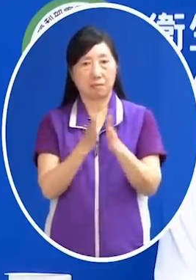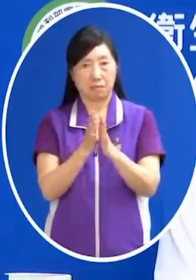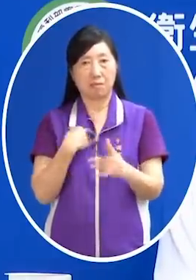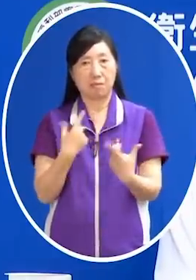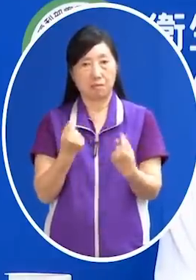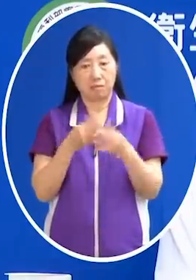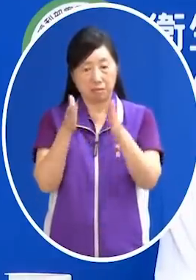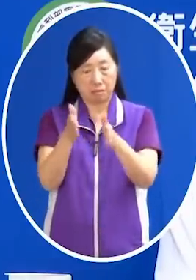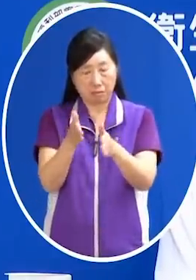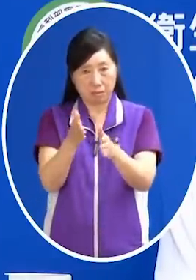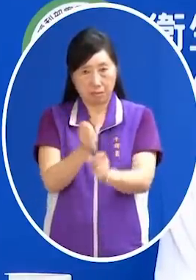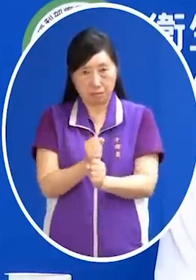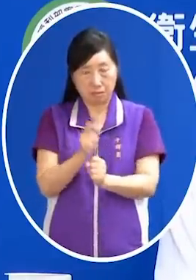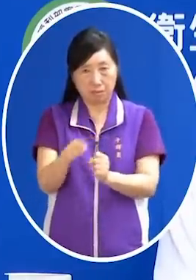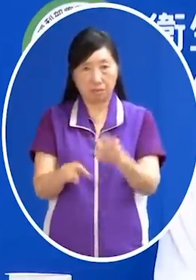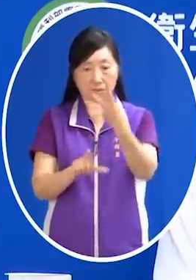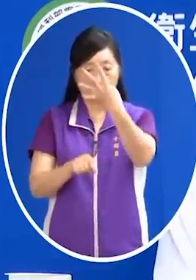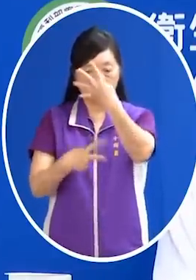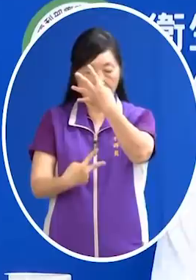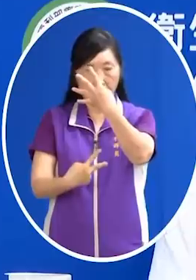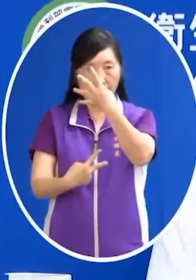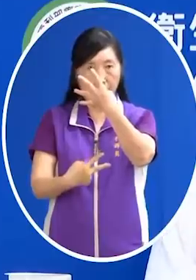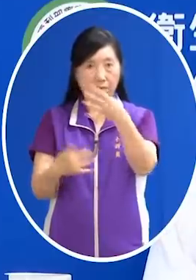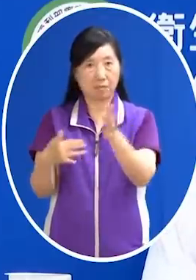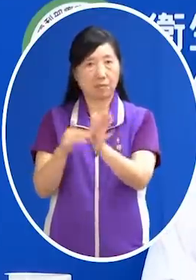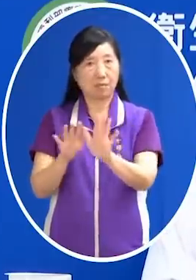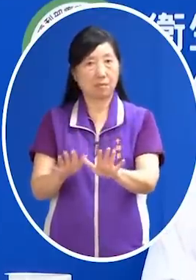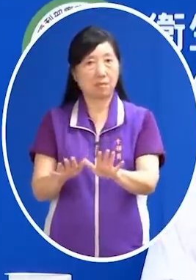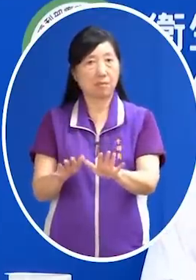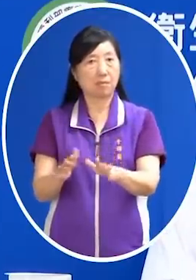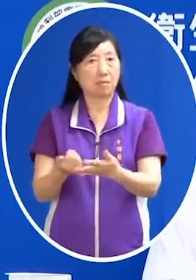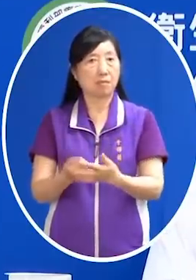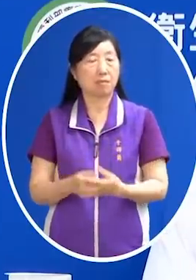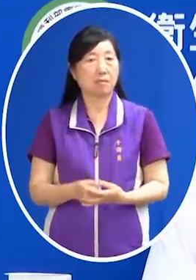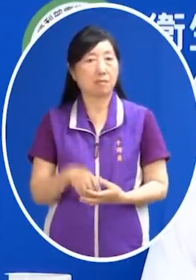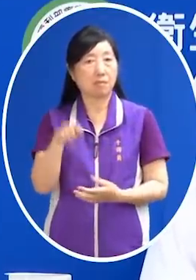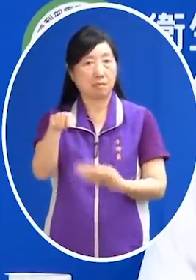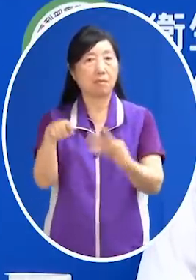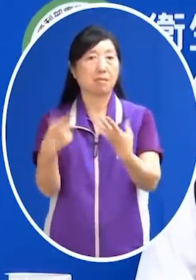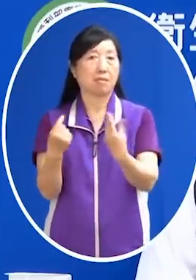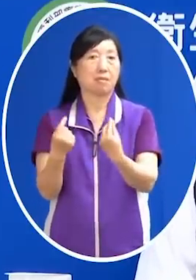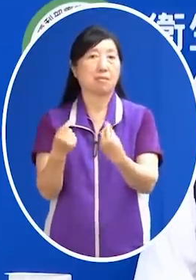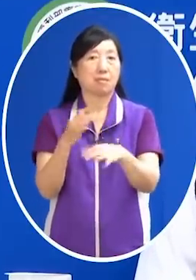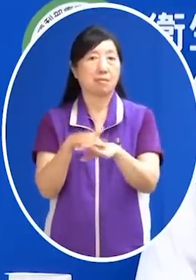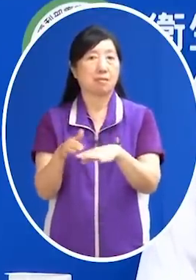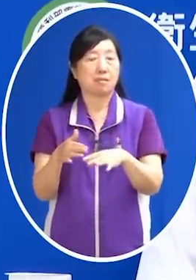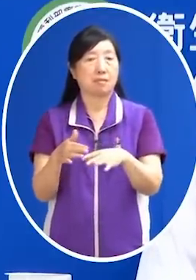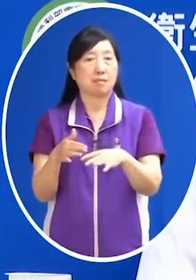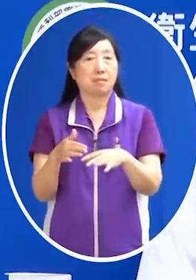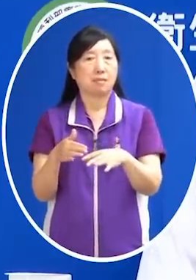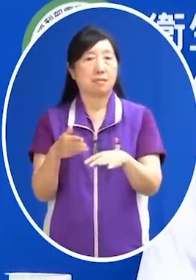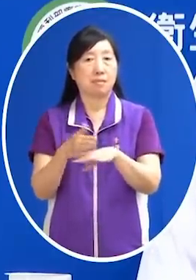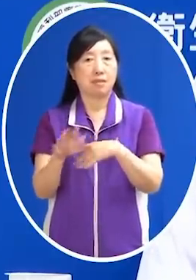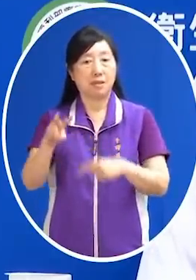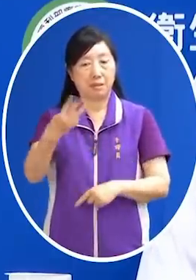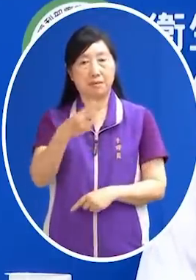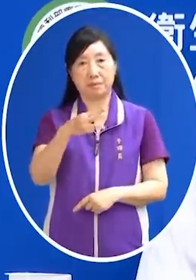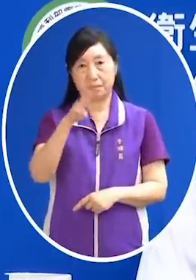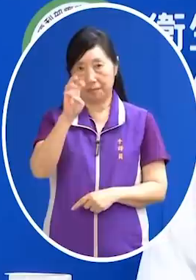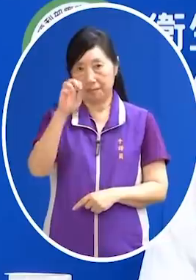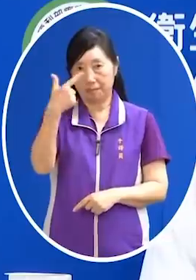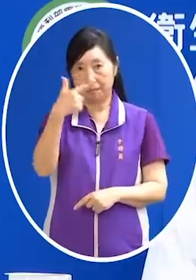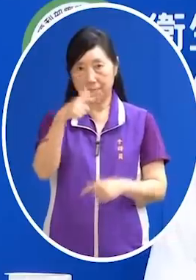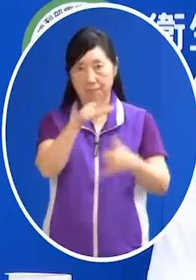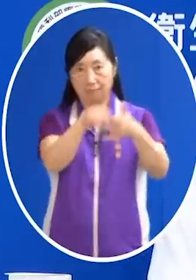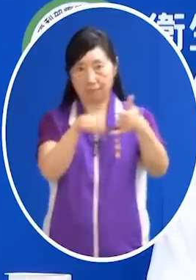的一个，但4月2号其实到今天过了，4月2号这个案例也会过了是336号。那